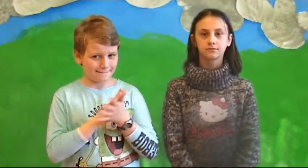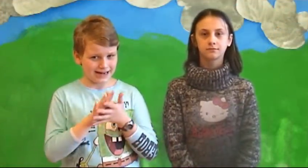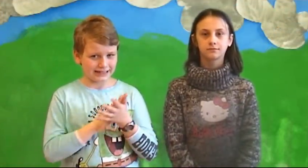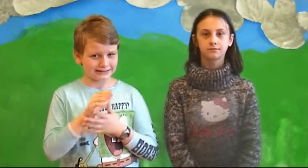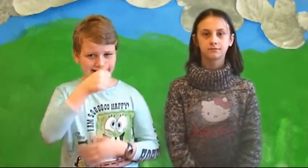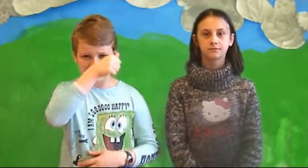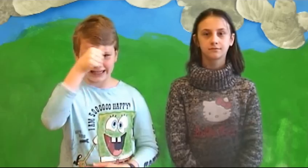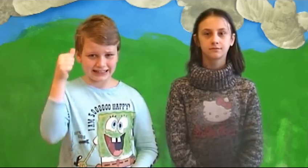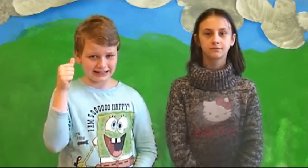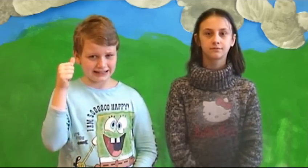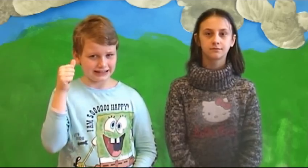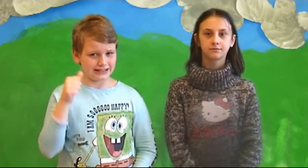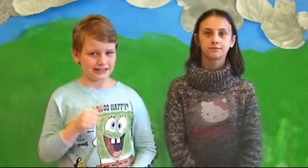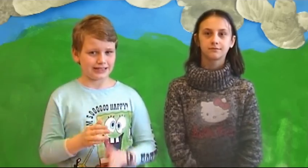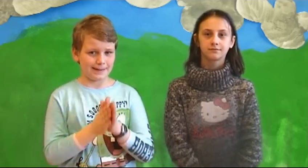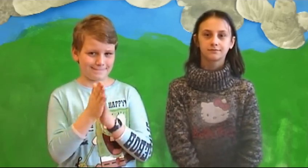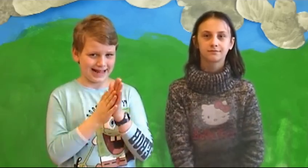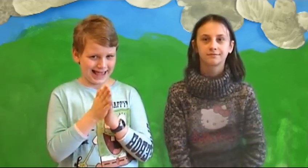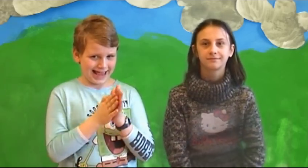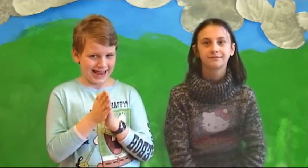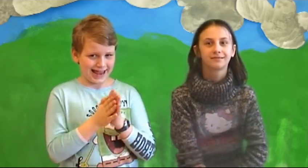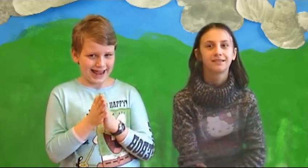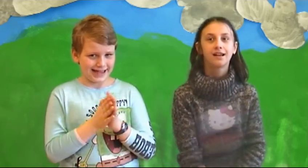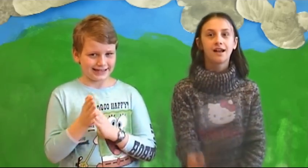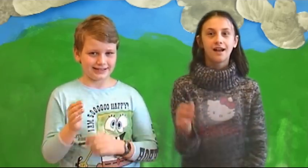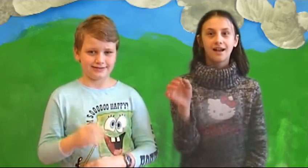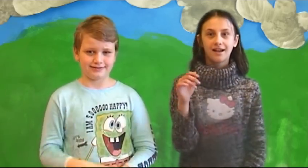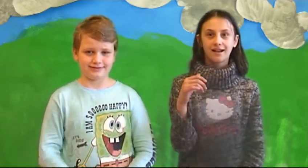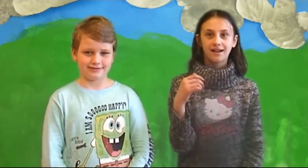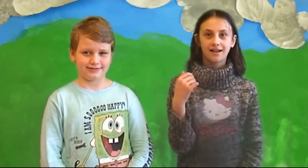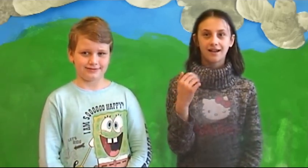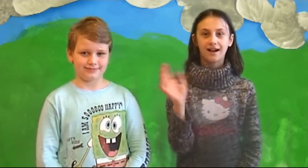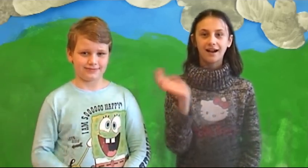Mein Gebärdenname ist Max.